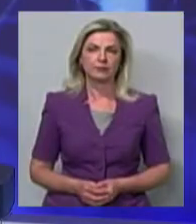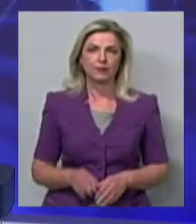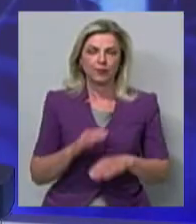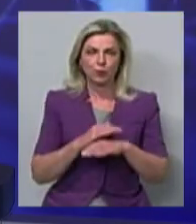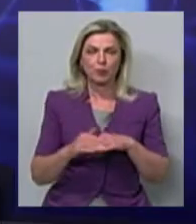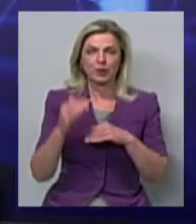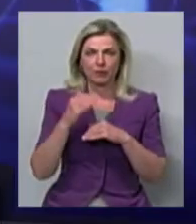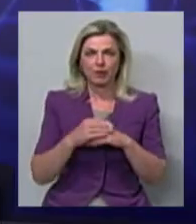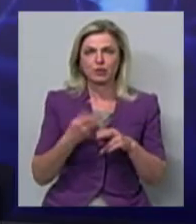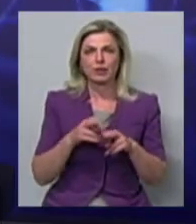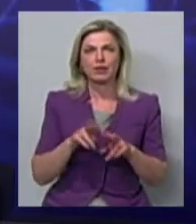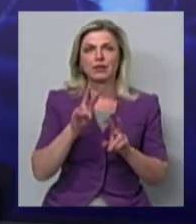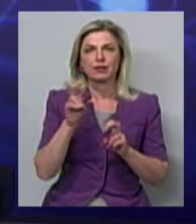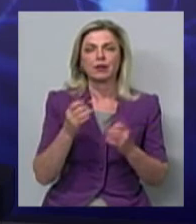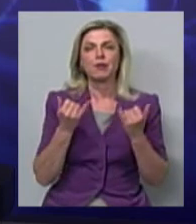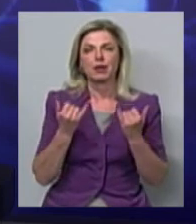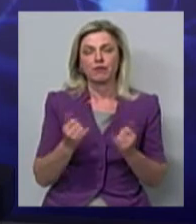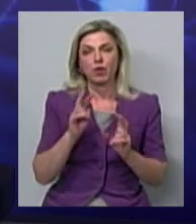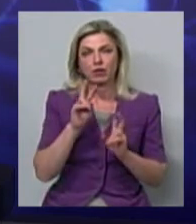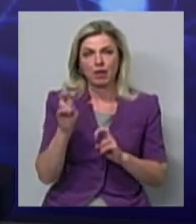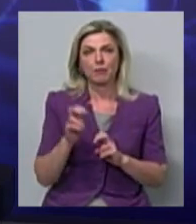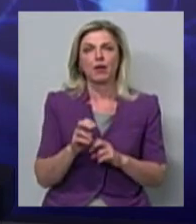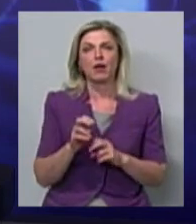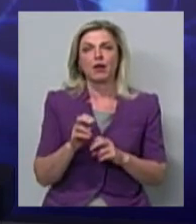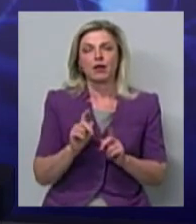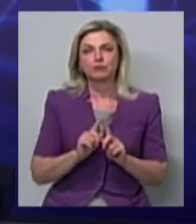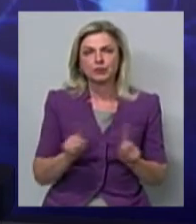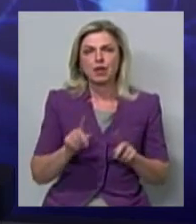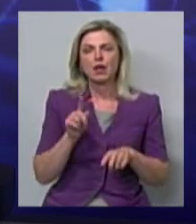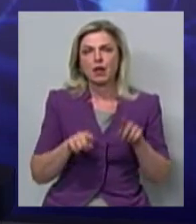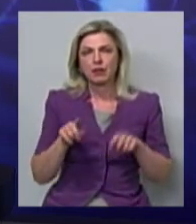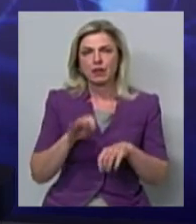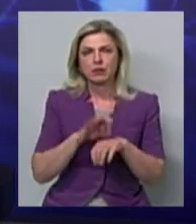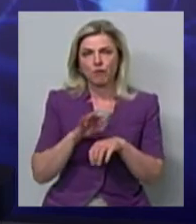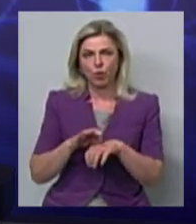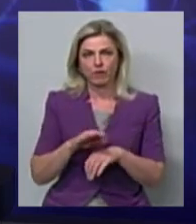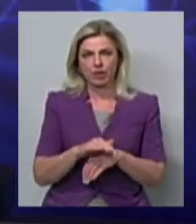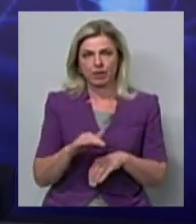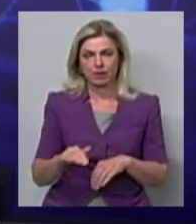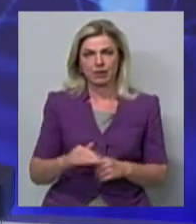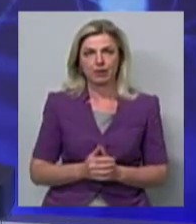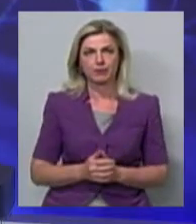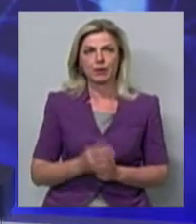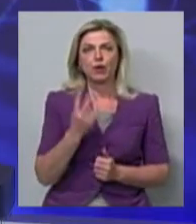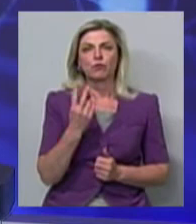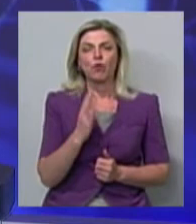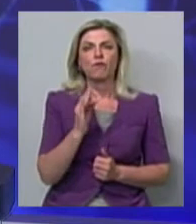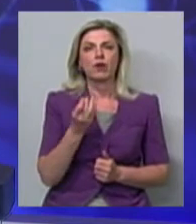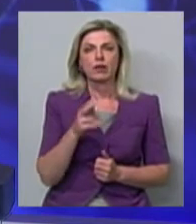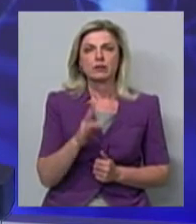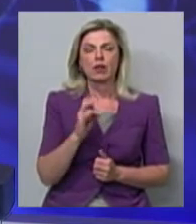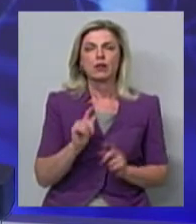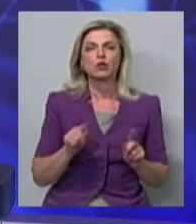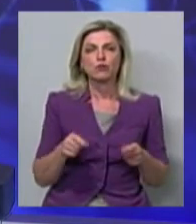Добрий вечір. Це тема дня, а тема нашого ефіру – орфанні рідкісні захворювання. 2 березня